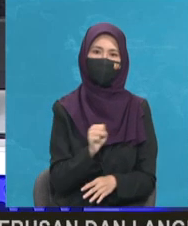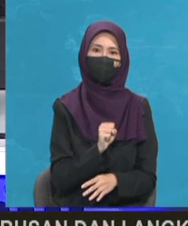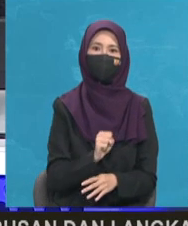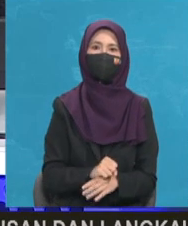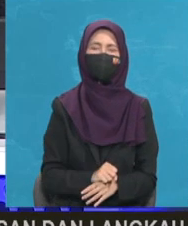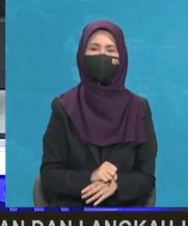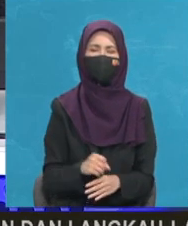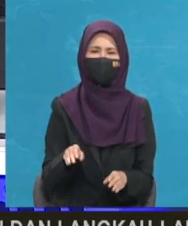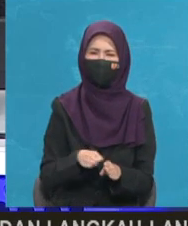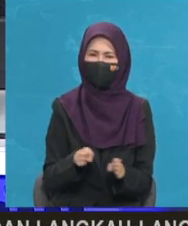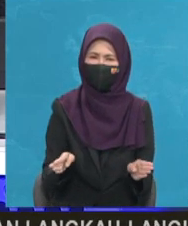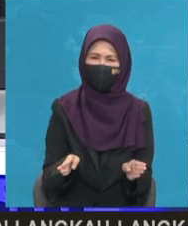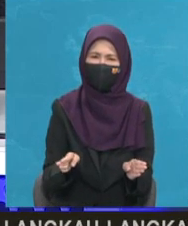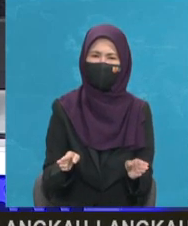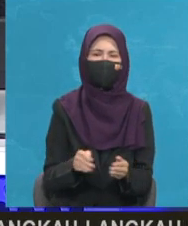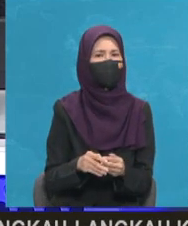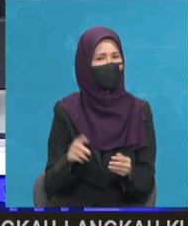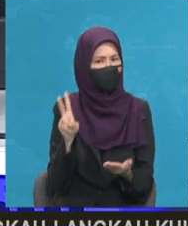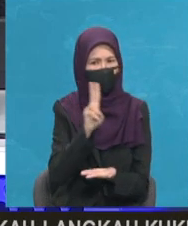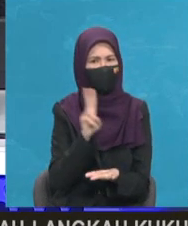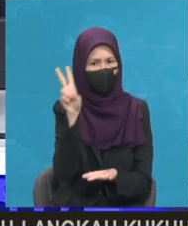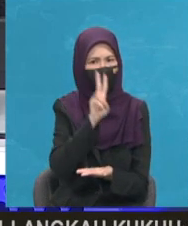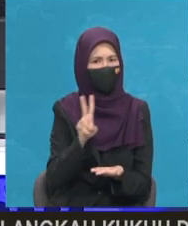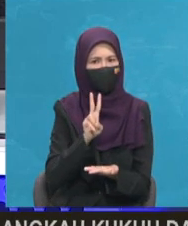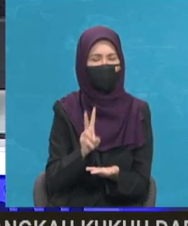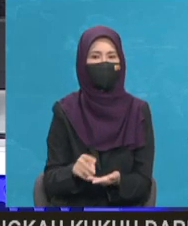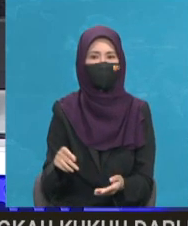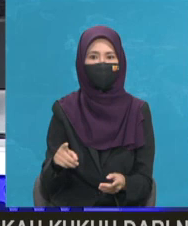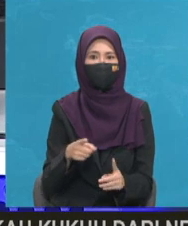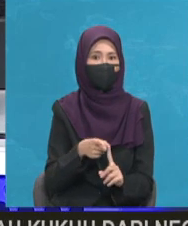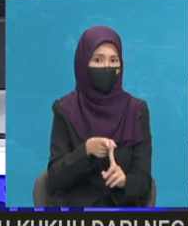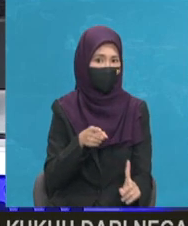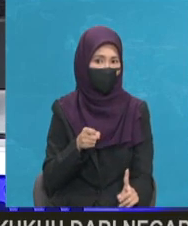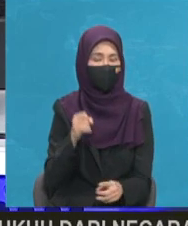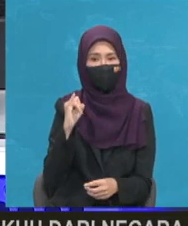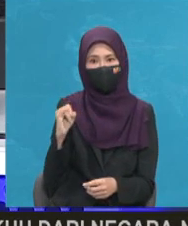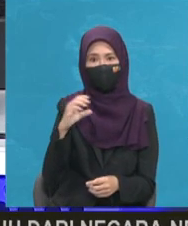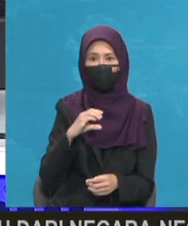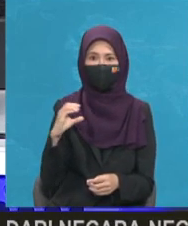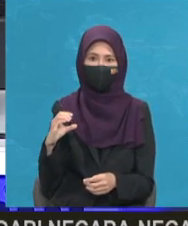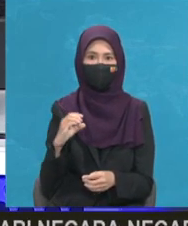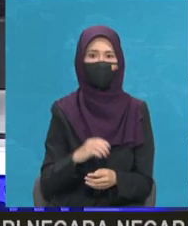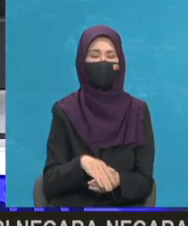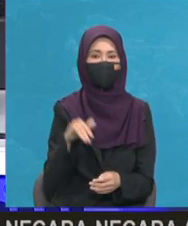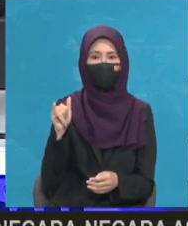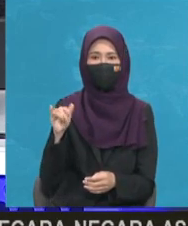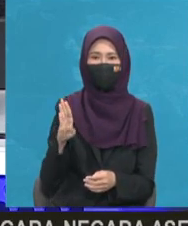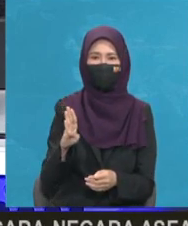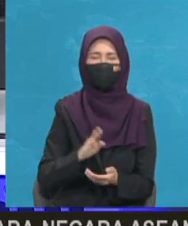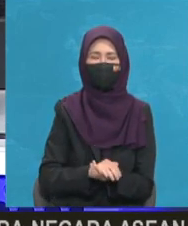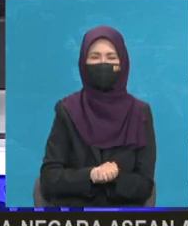Renta sempadan MSC melalui persidangan video dari pusat persidangan andropause brankas yang berformat Dato Sri Setyo